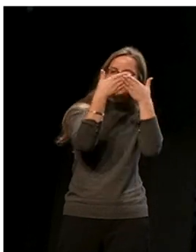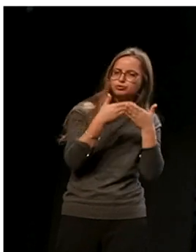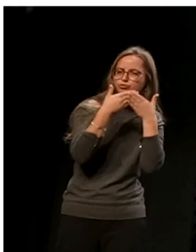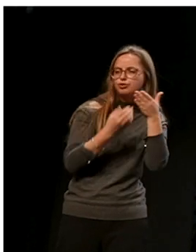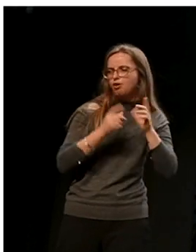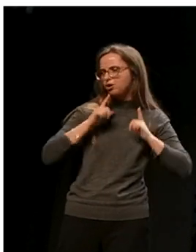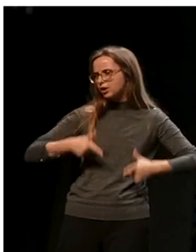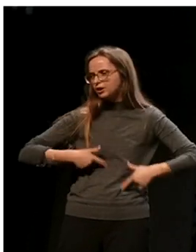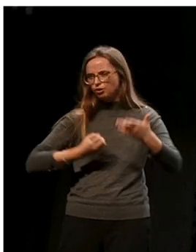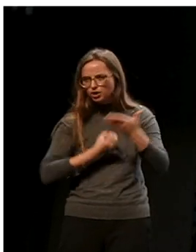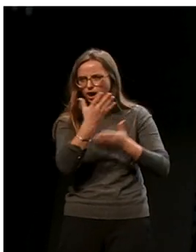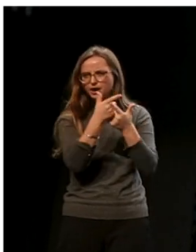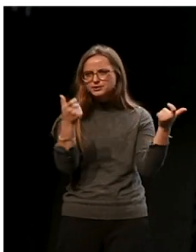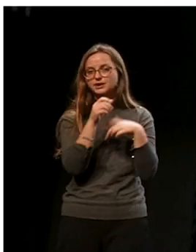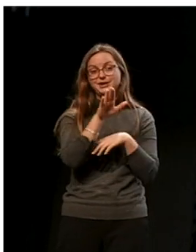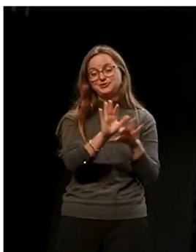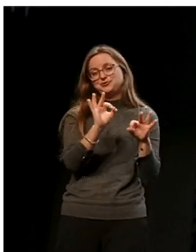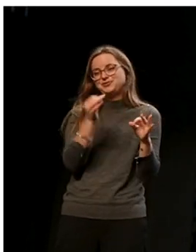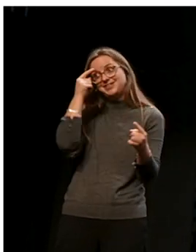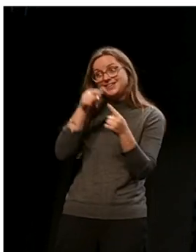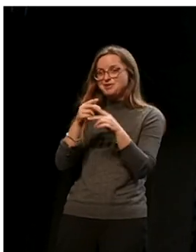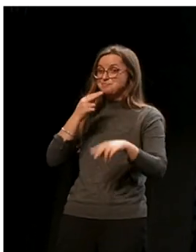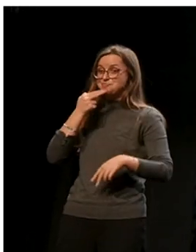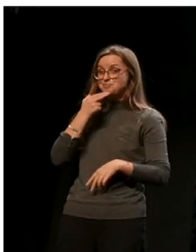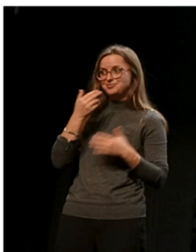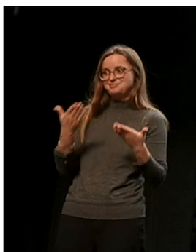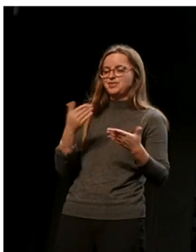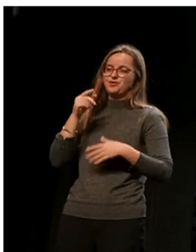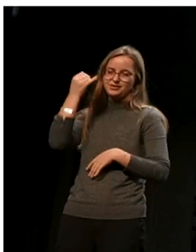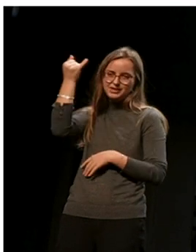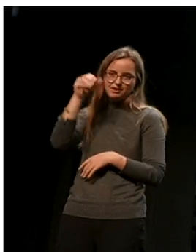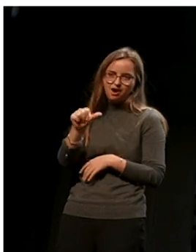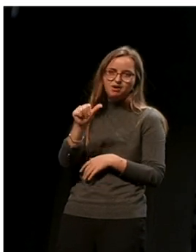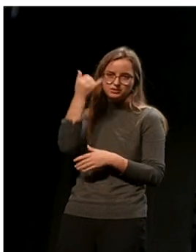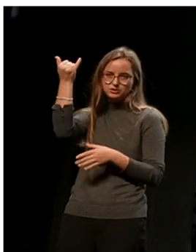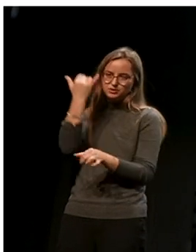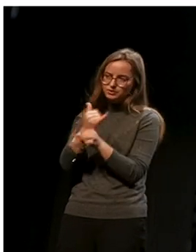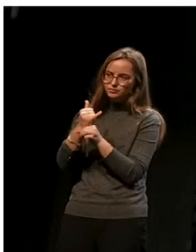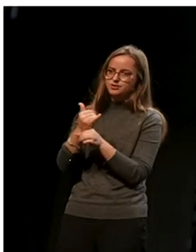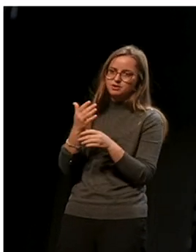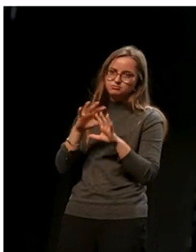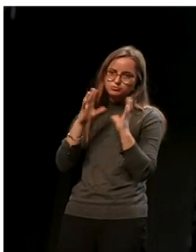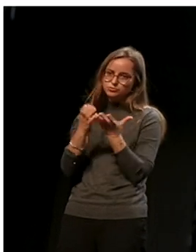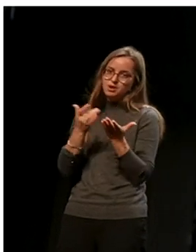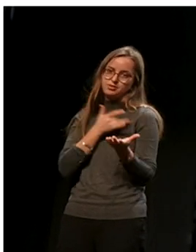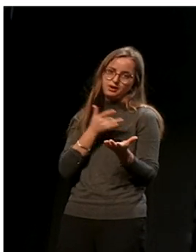mais justement, sur le sujet un peu à la mode en ce moment, sur les intelligences artificielles et les nouvelles pratiques liées à ces nouveaux outils.